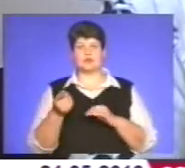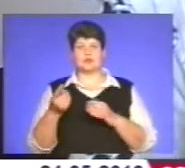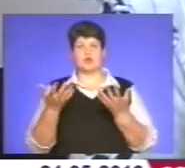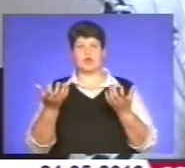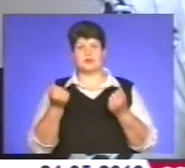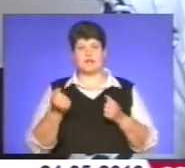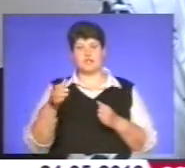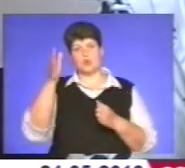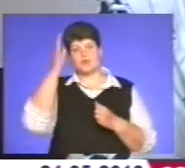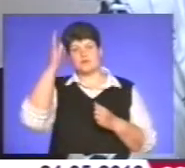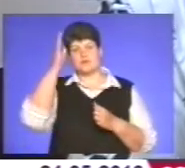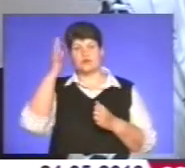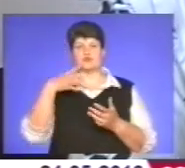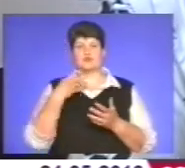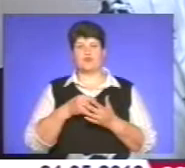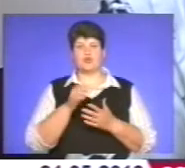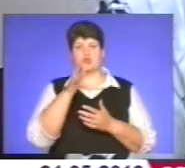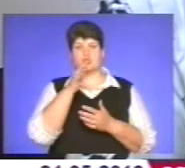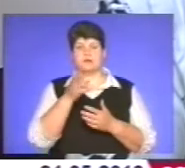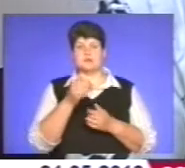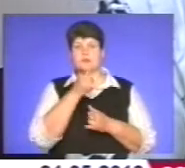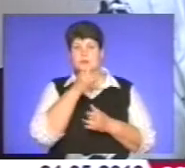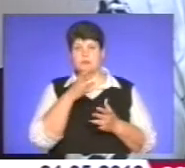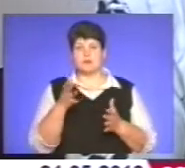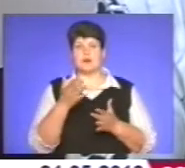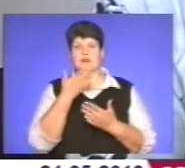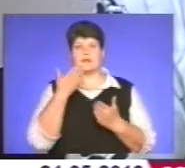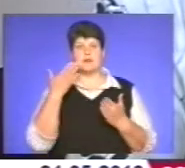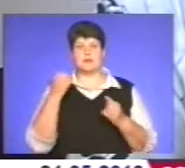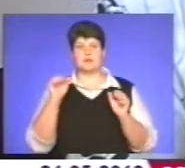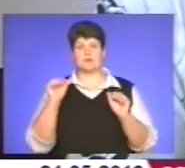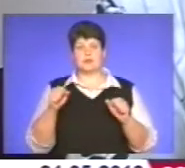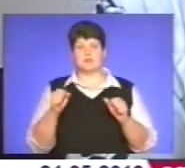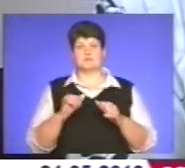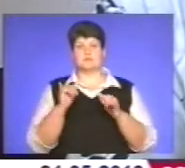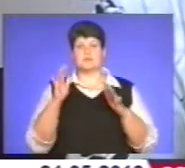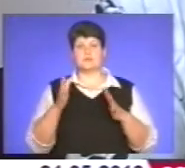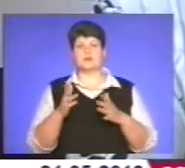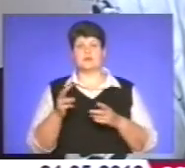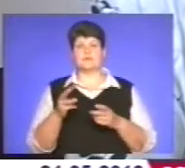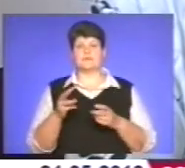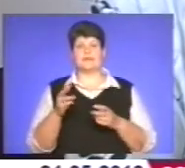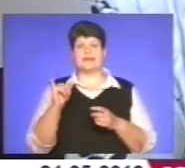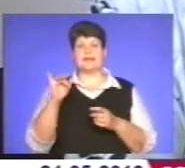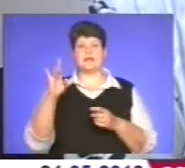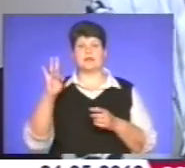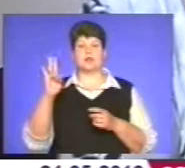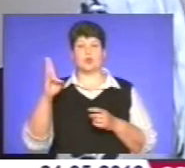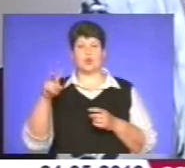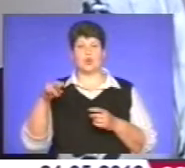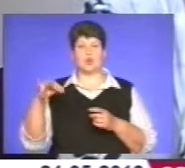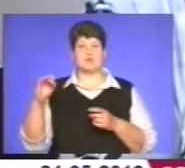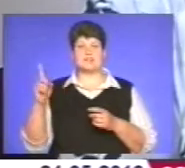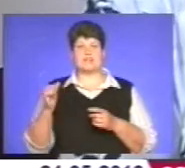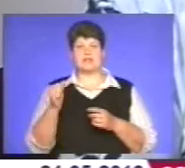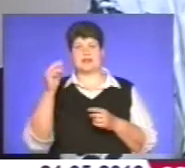одержати освіту свого часу. Не було такого прогресивного методу навчання, як інклюзивне навчання. І